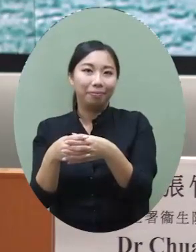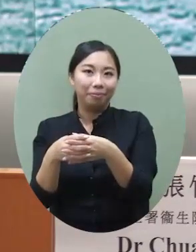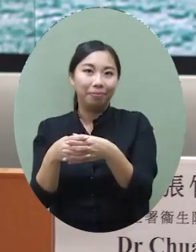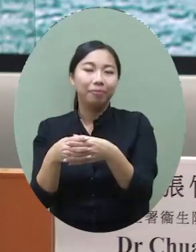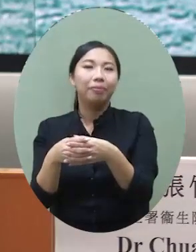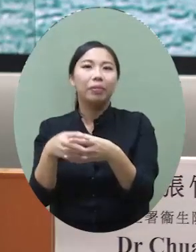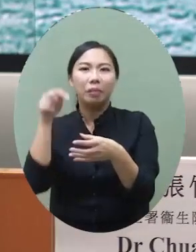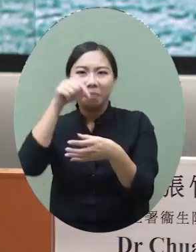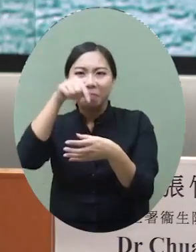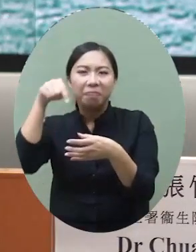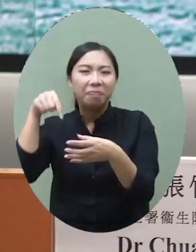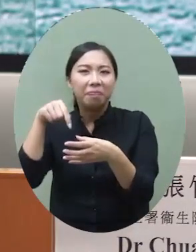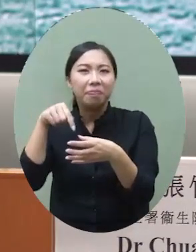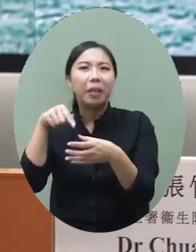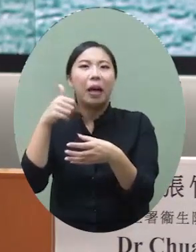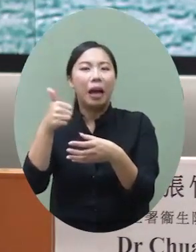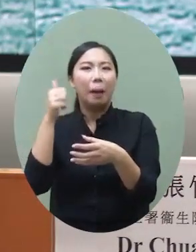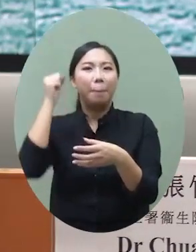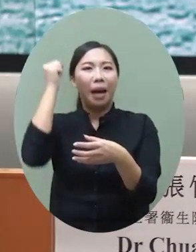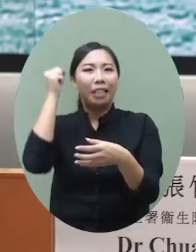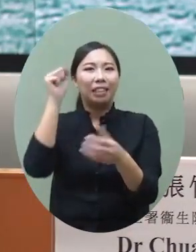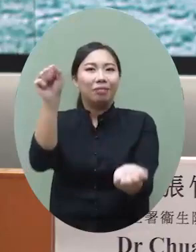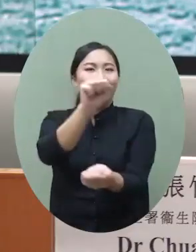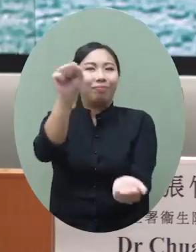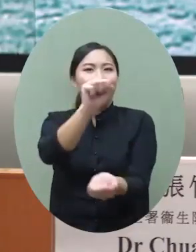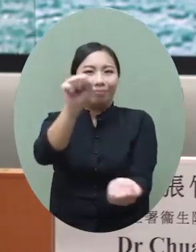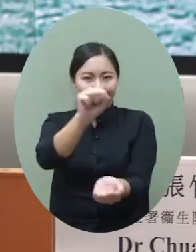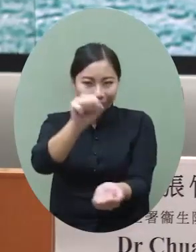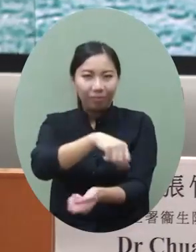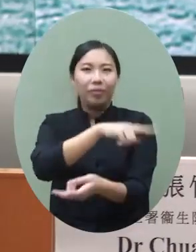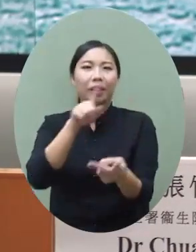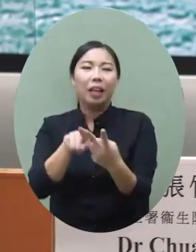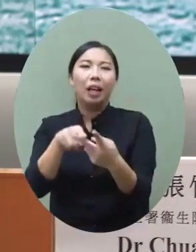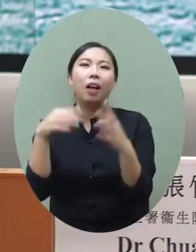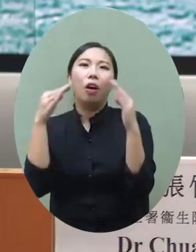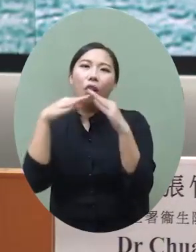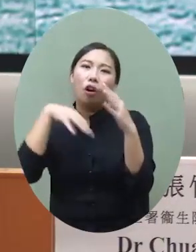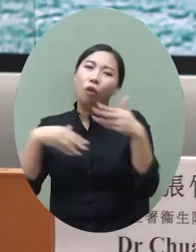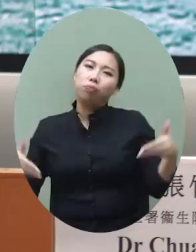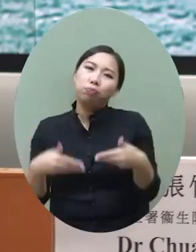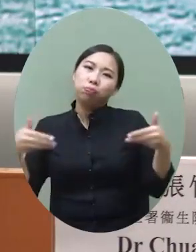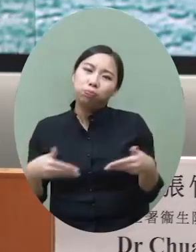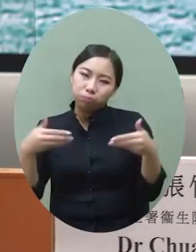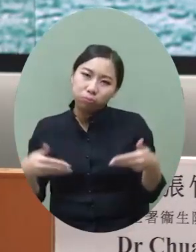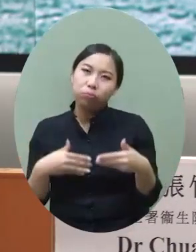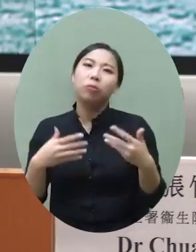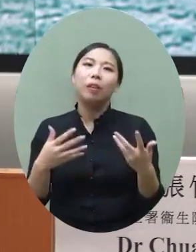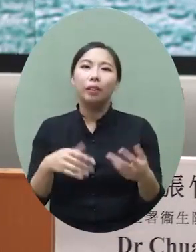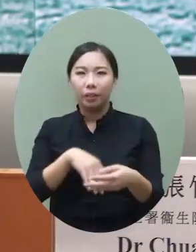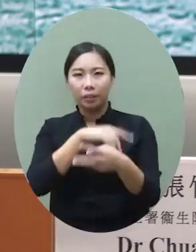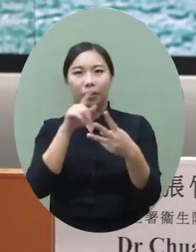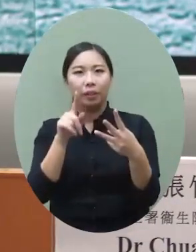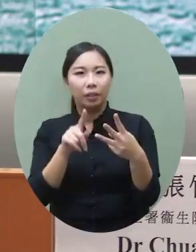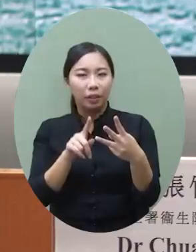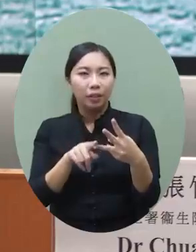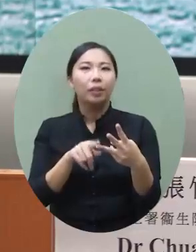有啲係巴士司機啦，有家庭主婦啦，有係住做一